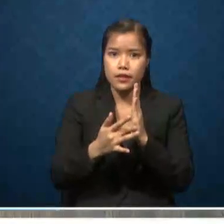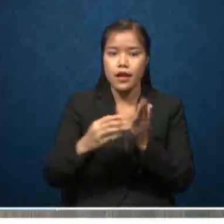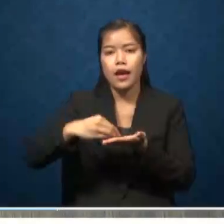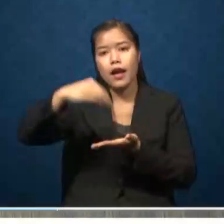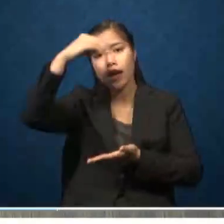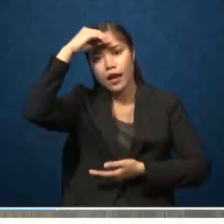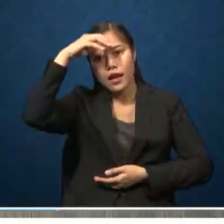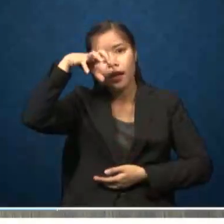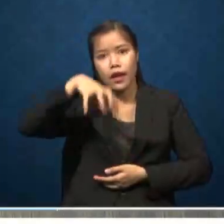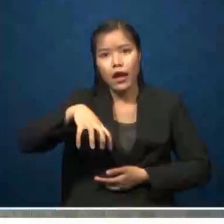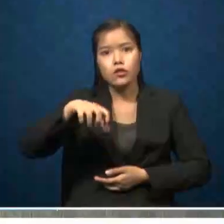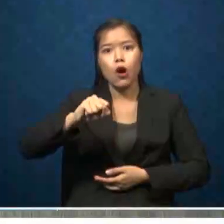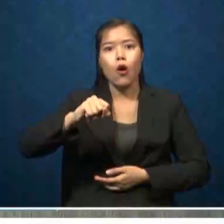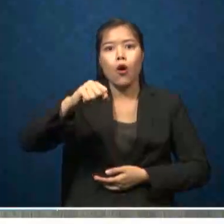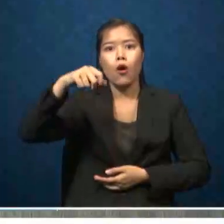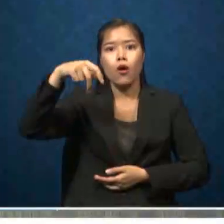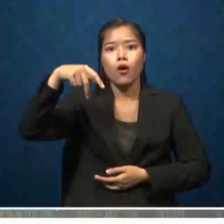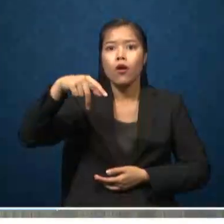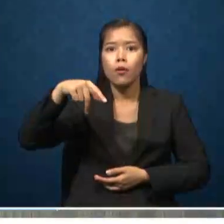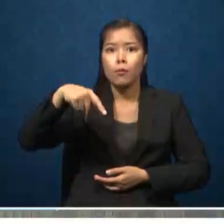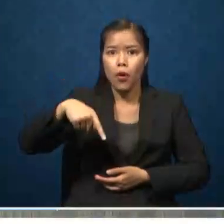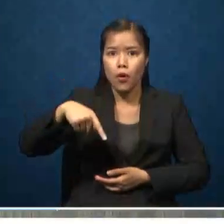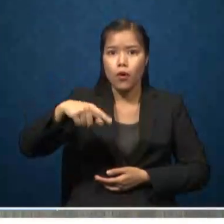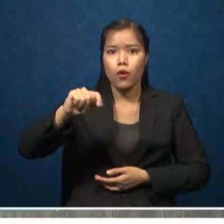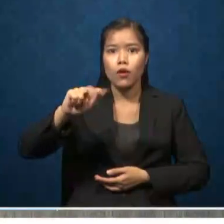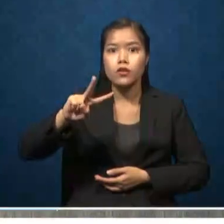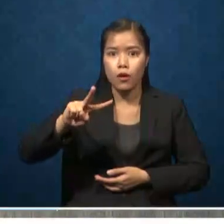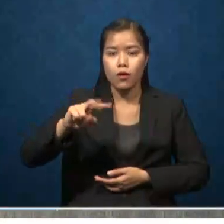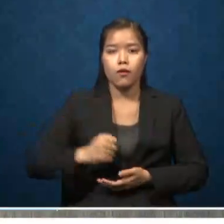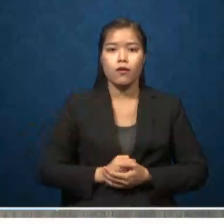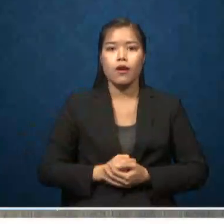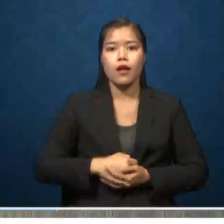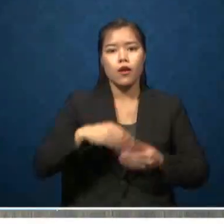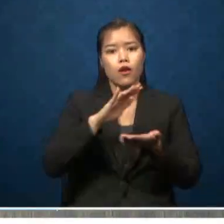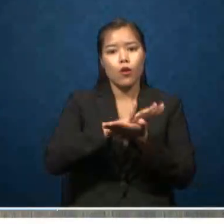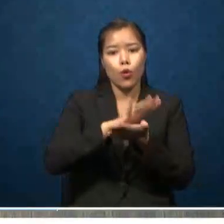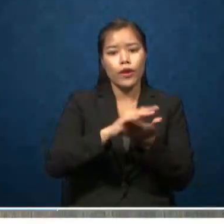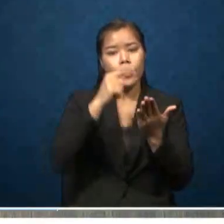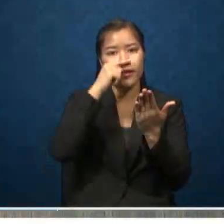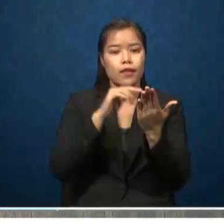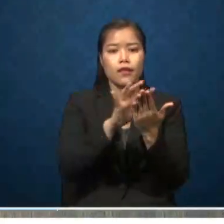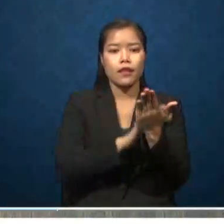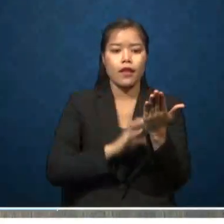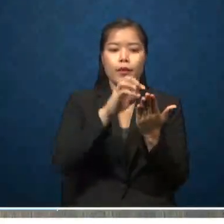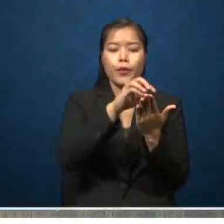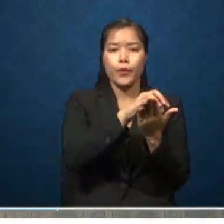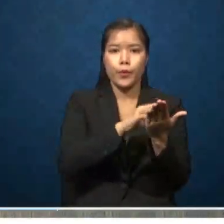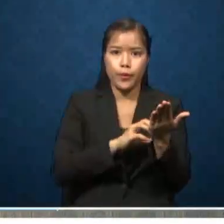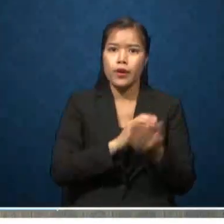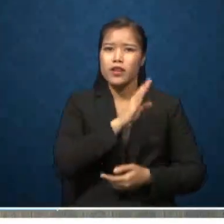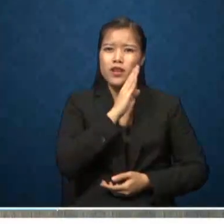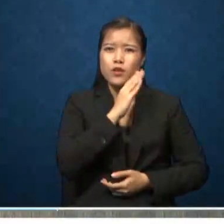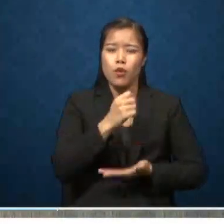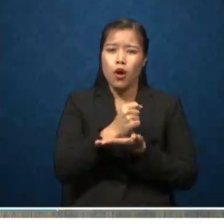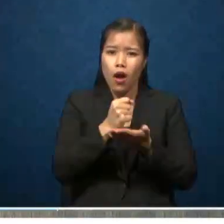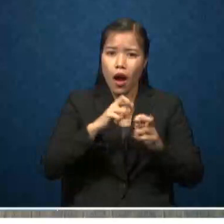ของในสพท.และโรงเรียนในสช.ทั่วประเทศเพราะฉะนั้นส่วนนี้คิดว่าถ้าปล่อยไว้ผมคิดว่า